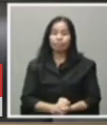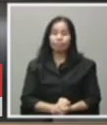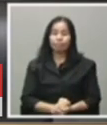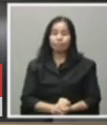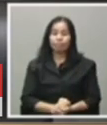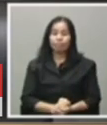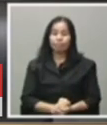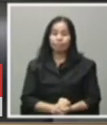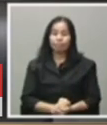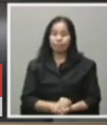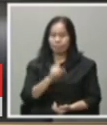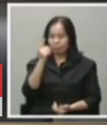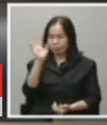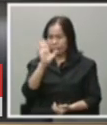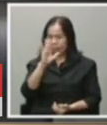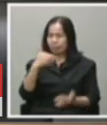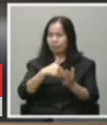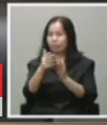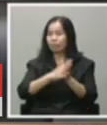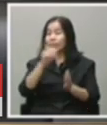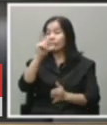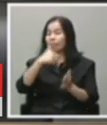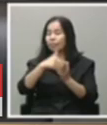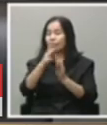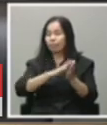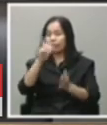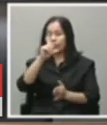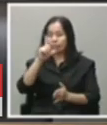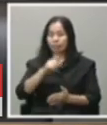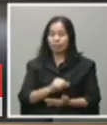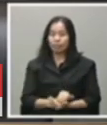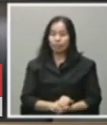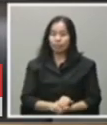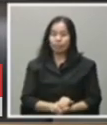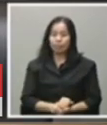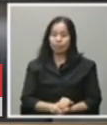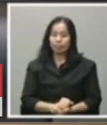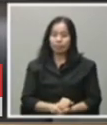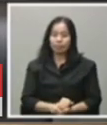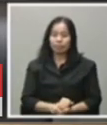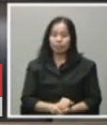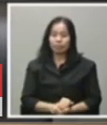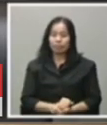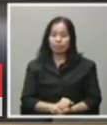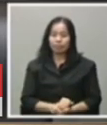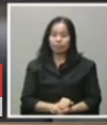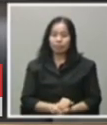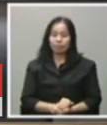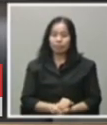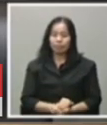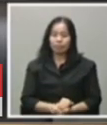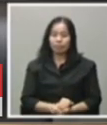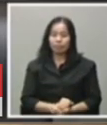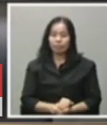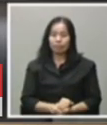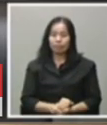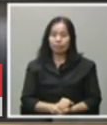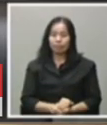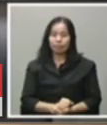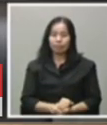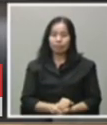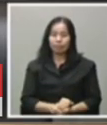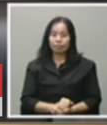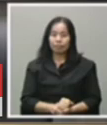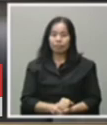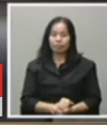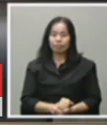อีกแผ่นนึงฮะแผ่นสีเหลืองครับขอโทษที แผ่นสีเหลืองครับอันอีก